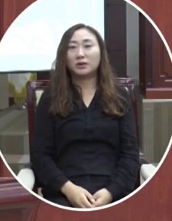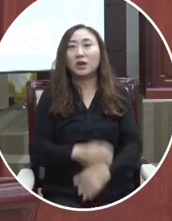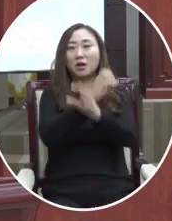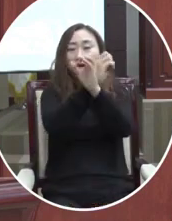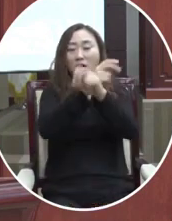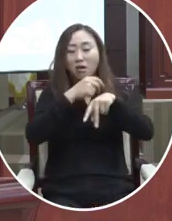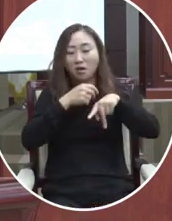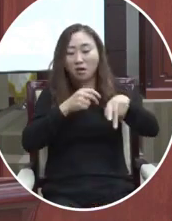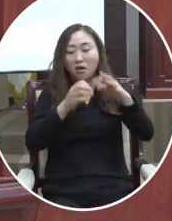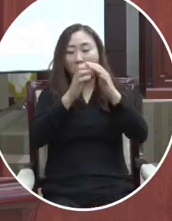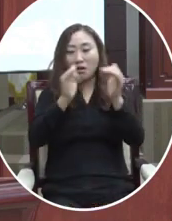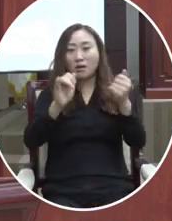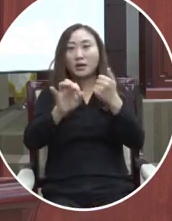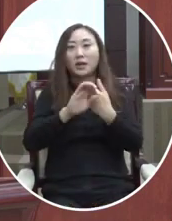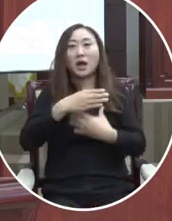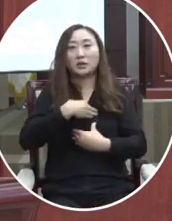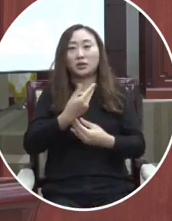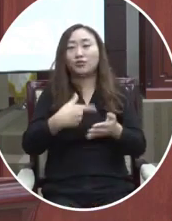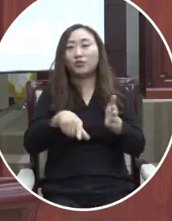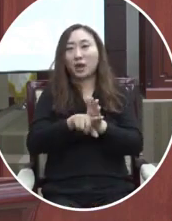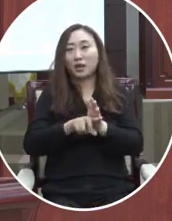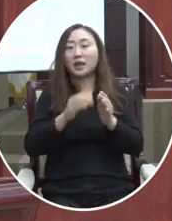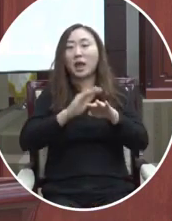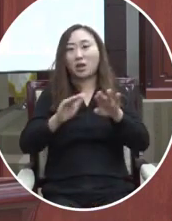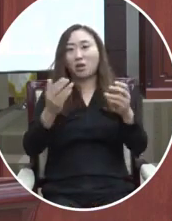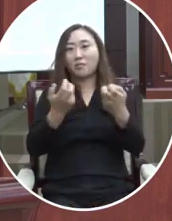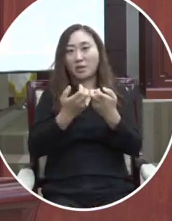위한 대책 마련이 시급합니다